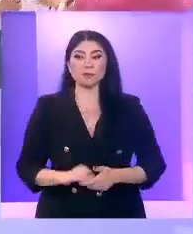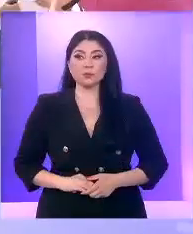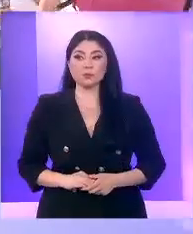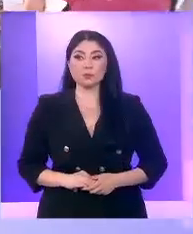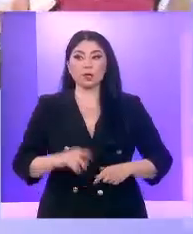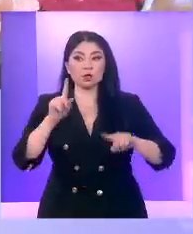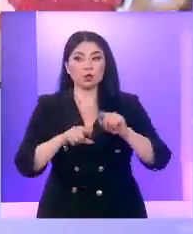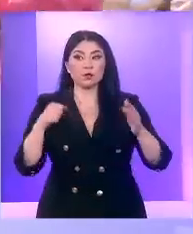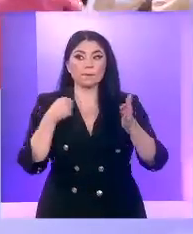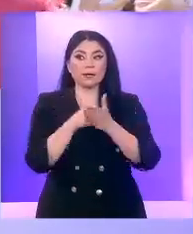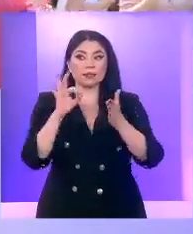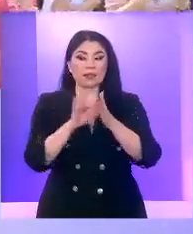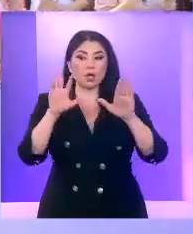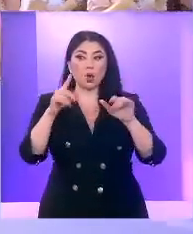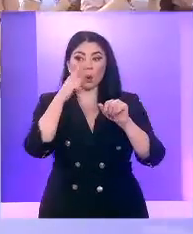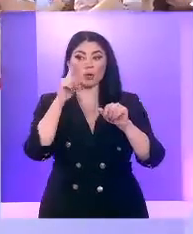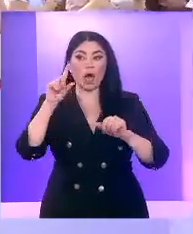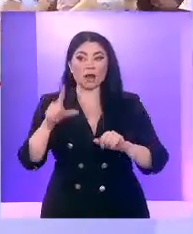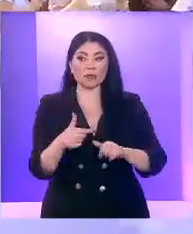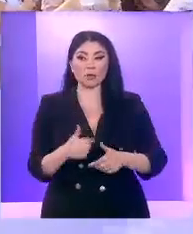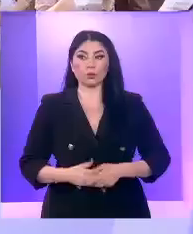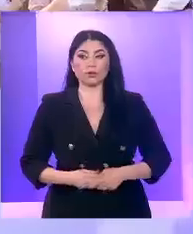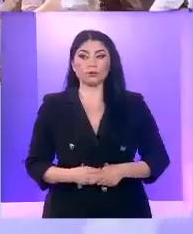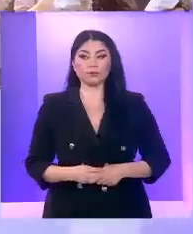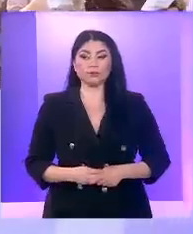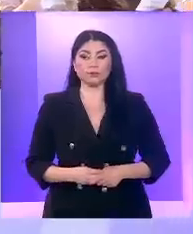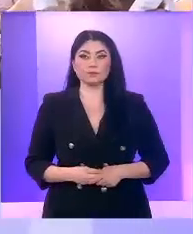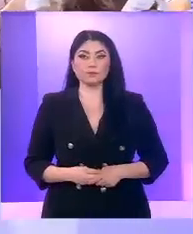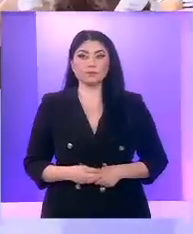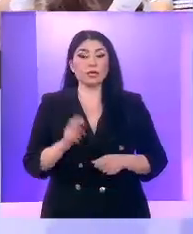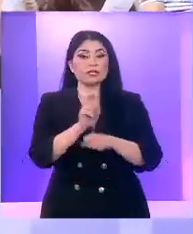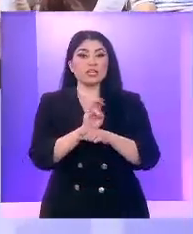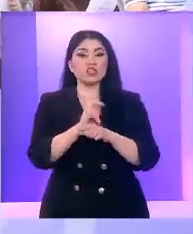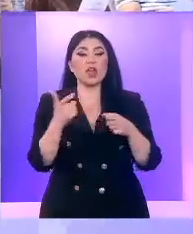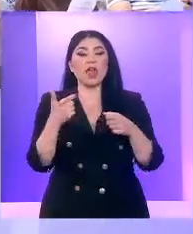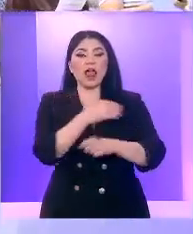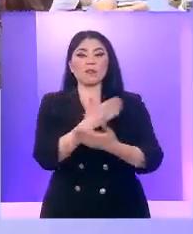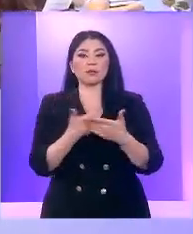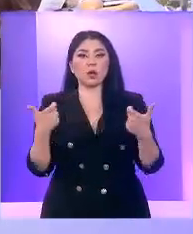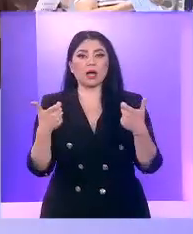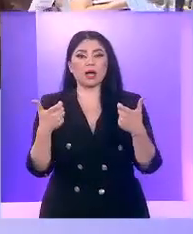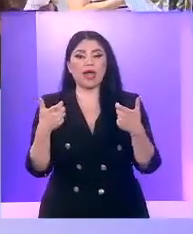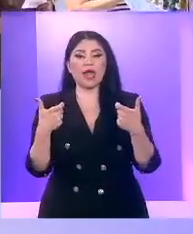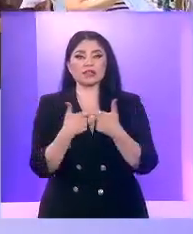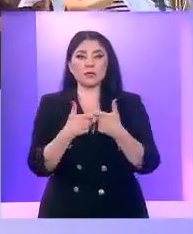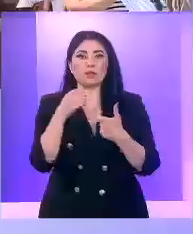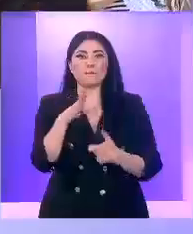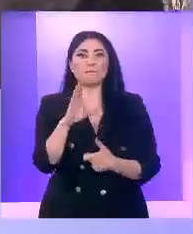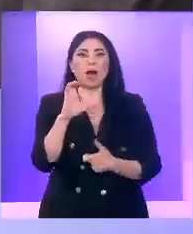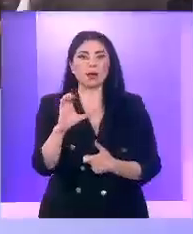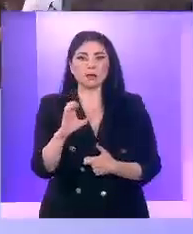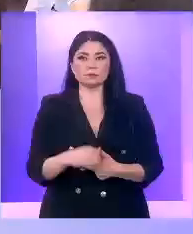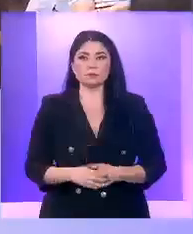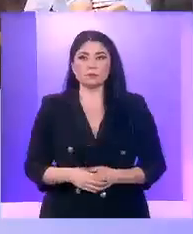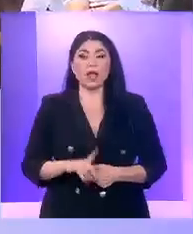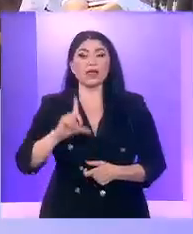Tot până pe data de 9 iunie ar trebui să se înscrie și elevii pentru examenul de bacalaureat. Această